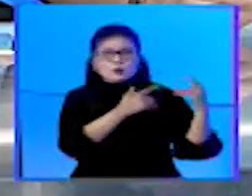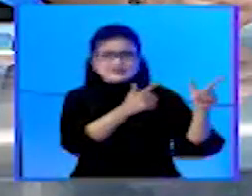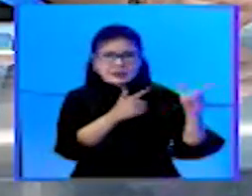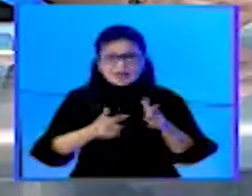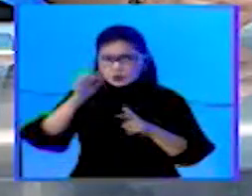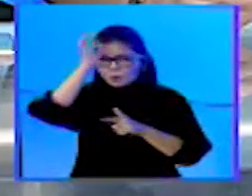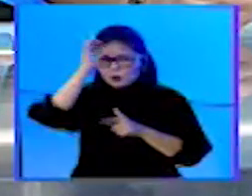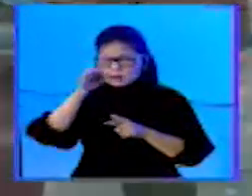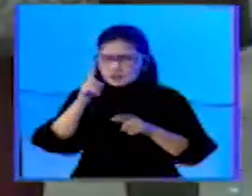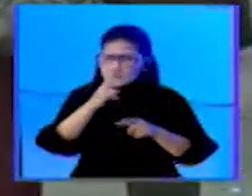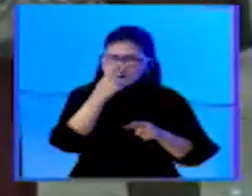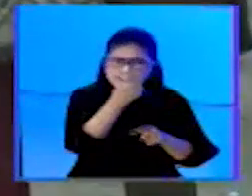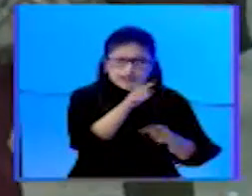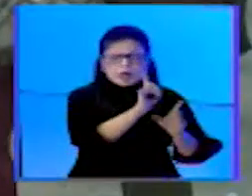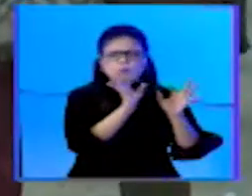antrian.